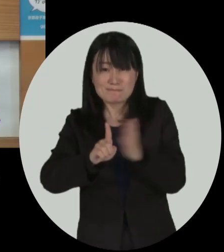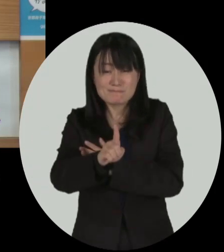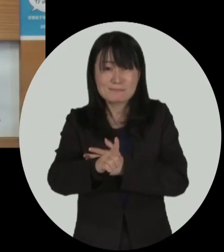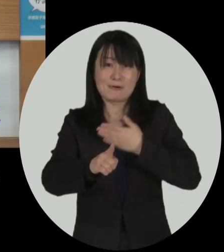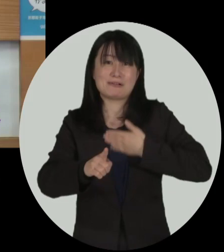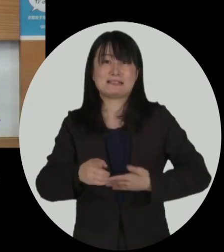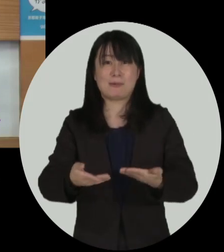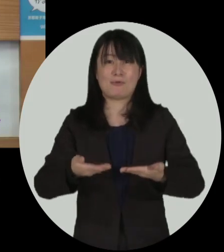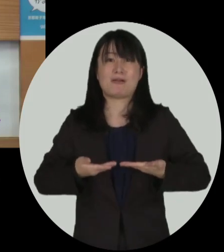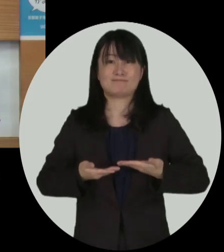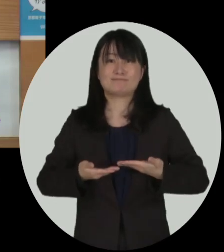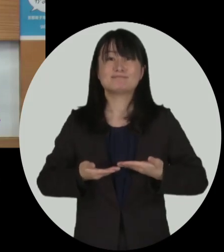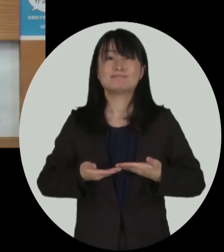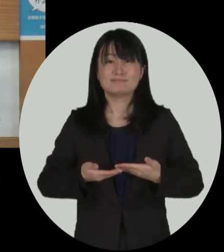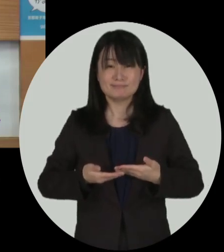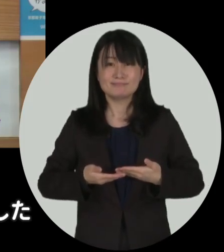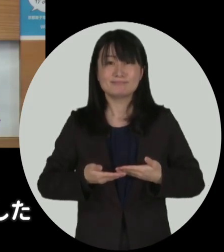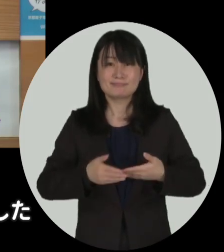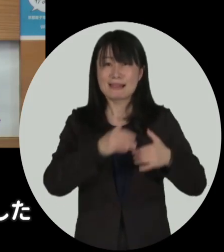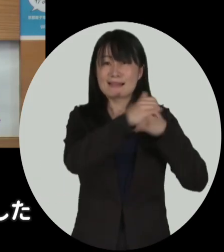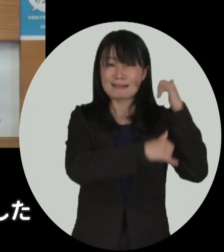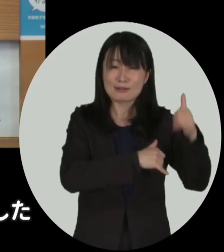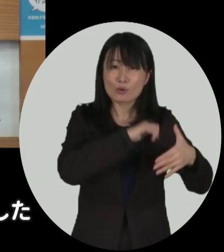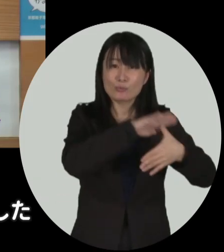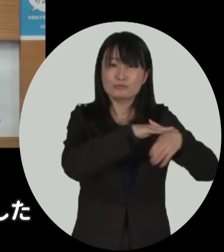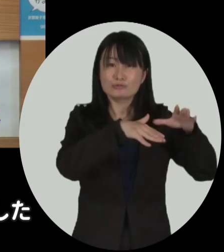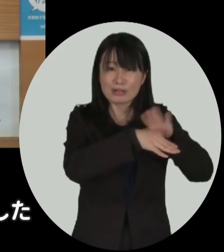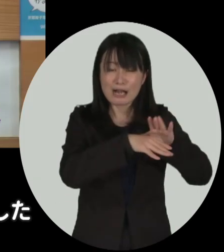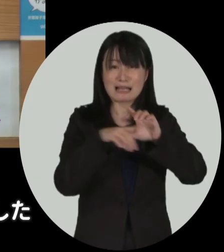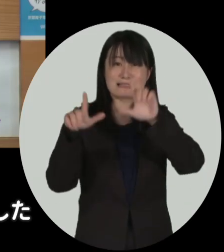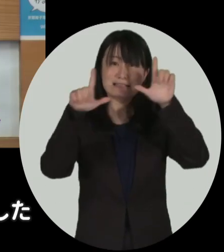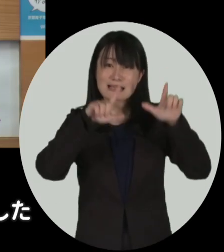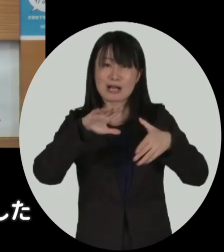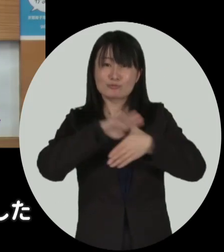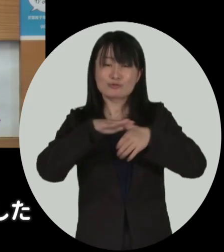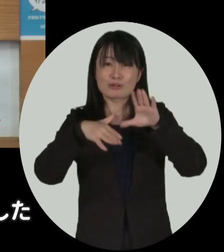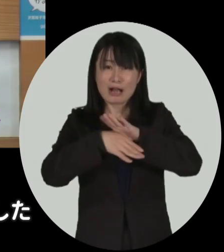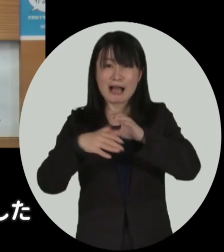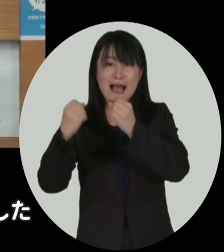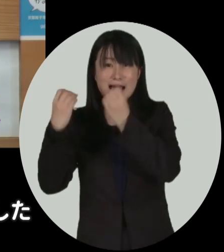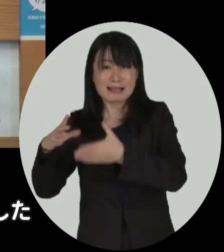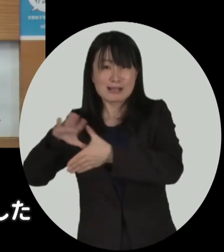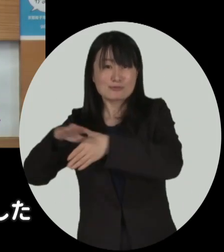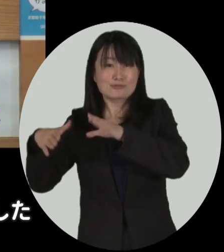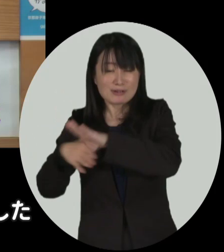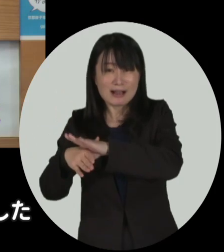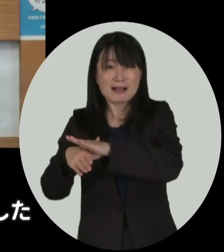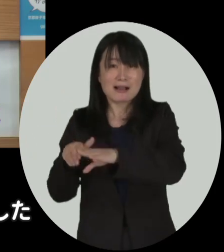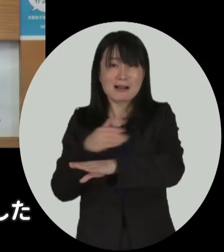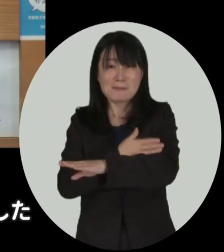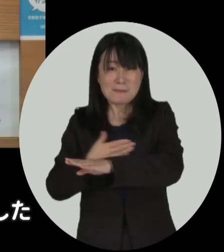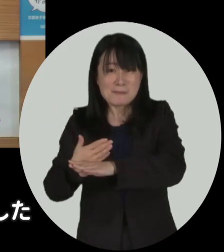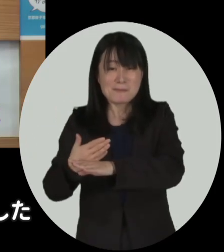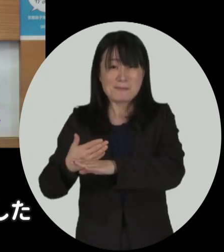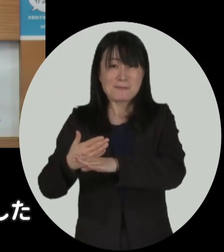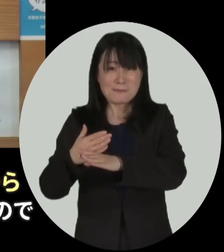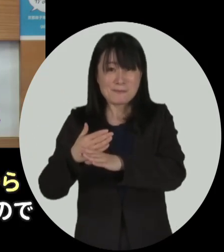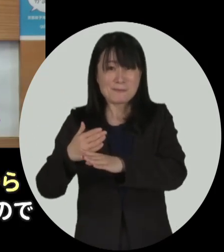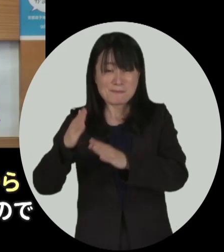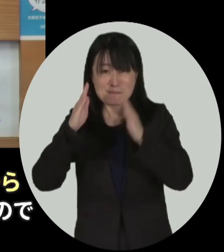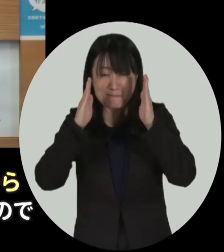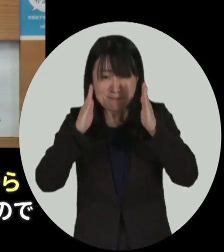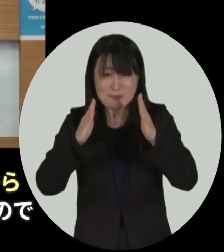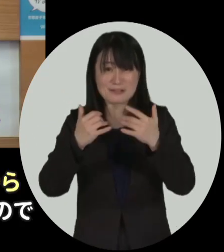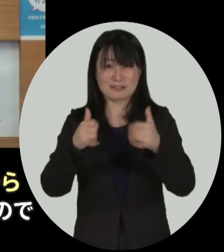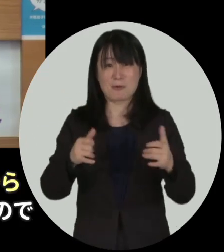化や生活文化新しい文化まで、京都の革新し続けている文化の担い手の方々を選ばせていただきました。 な